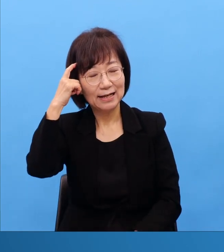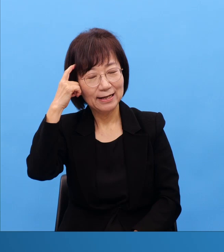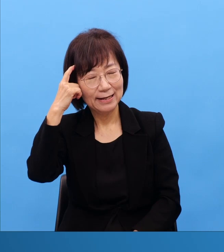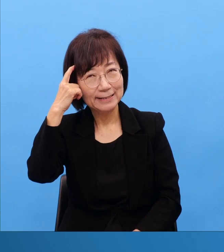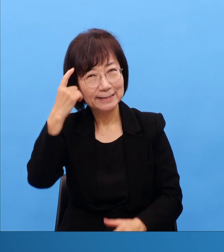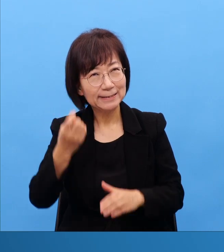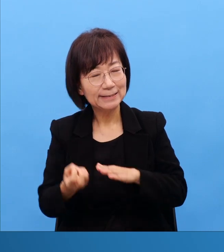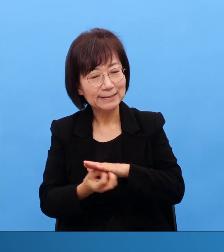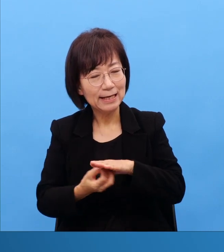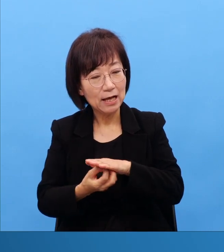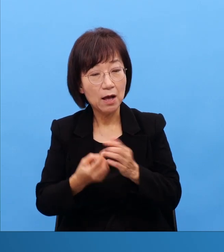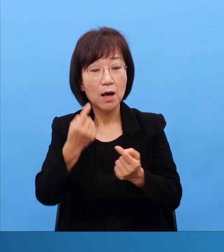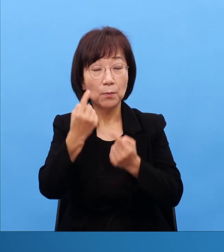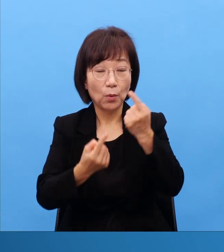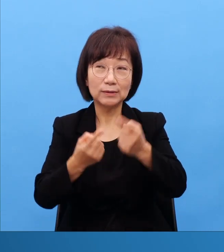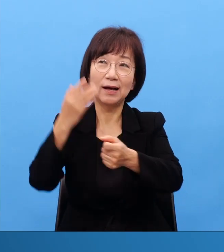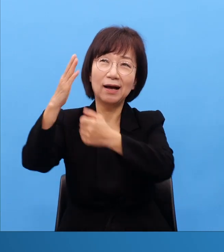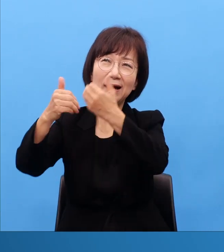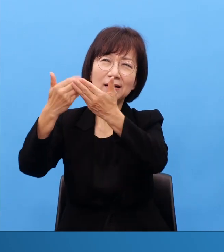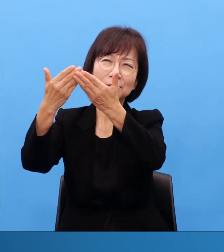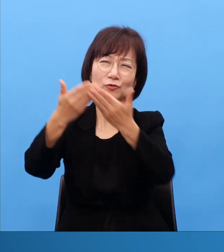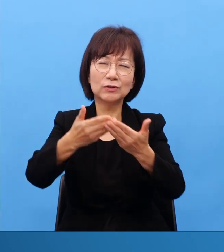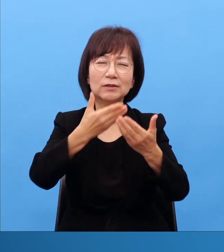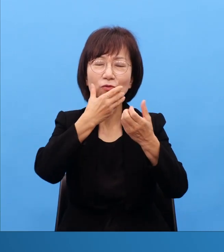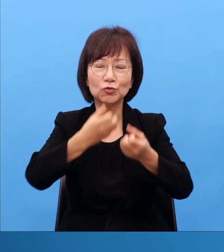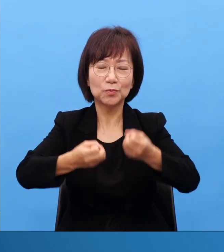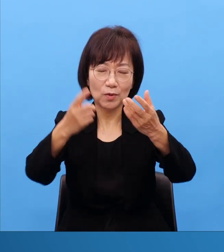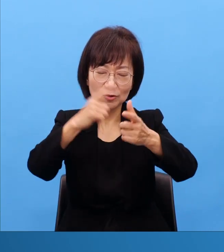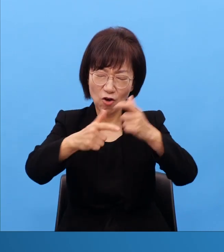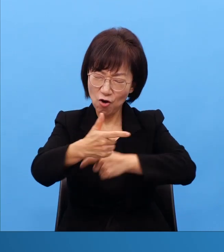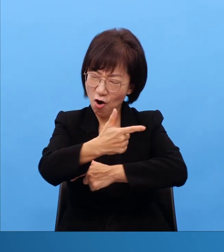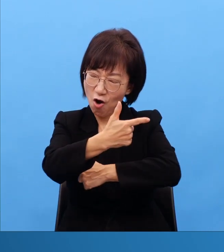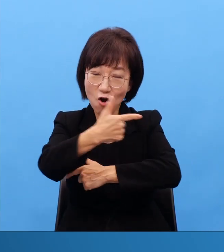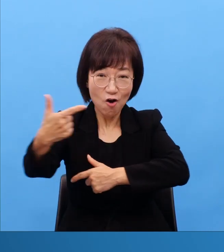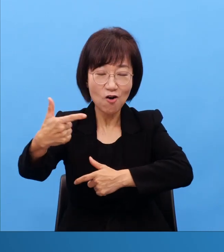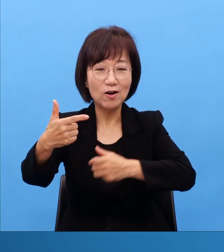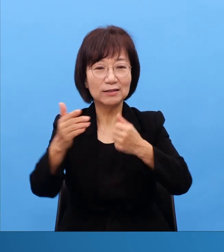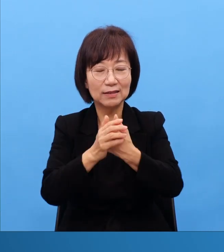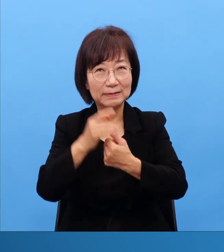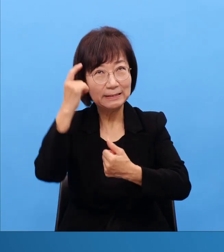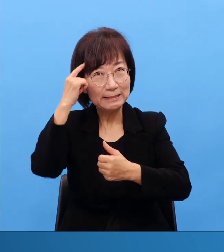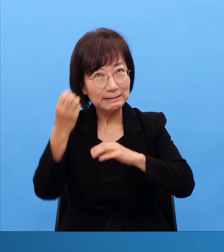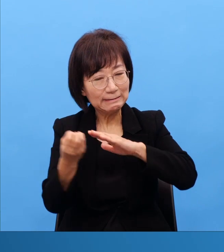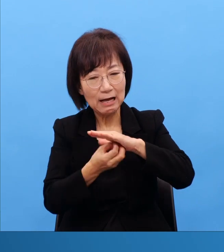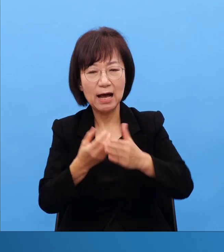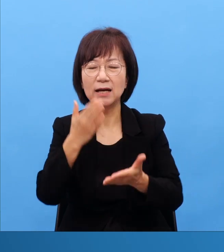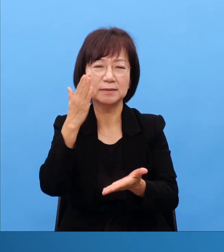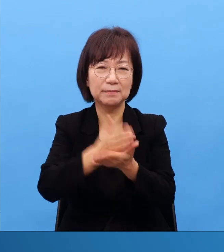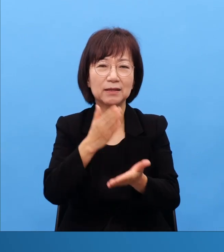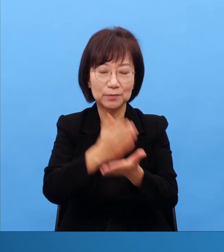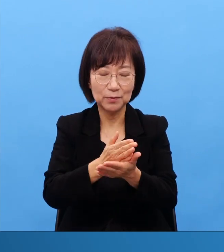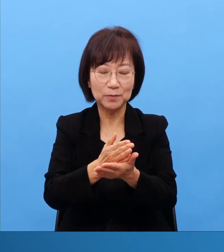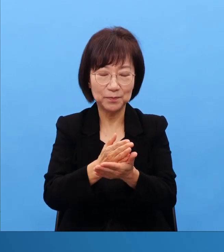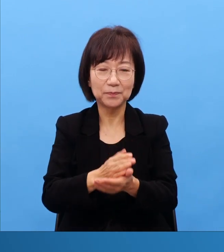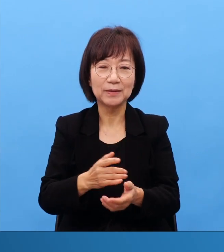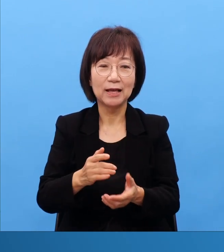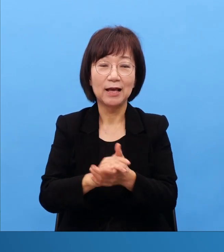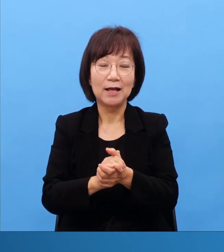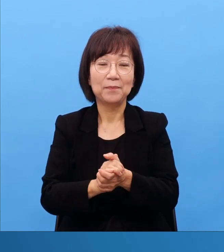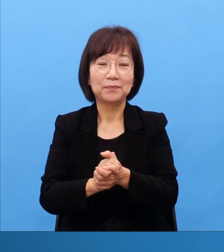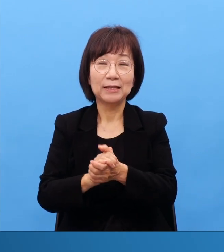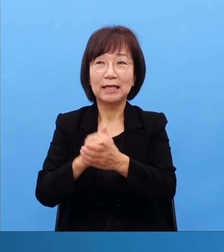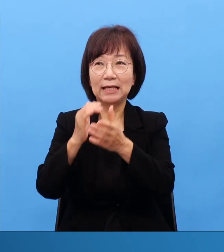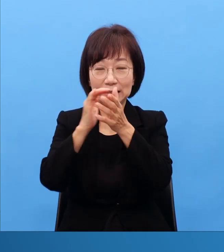search out for ourselves, 나보다 what God gives to us is even greater. 아시니까. Because more than what I know, God knows far 네. much more. 나의 미래를 책임질 수